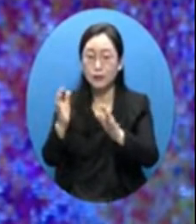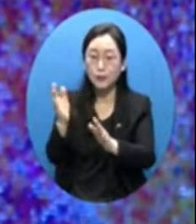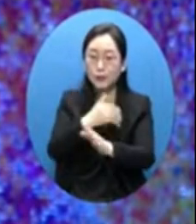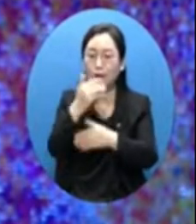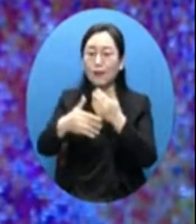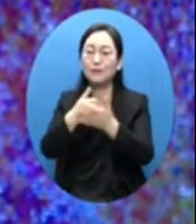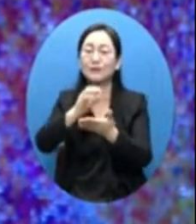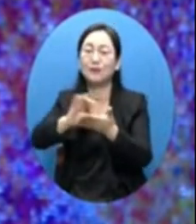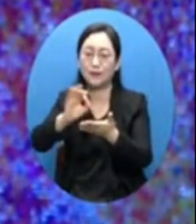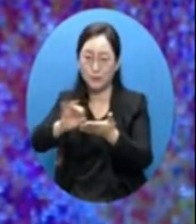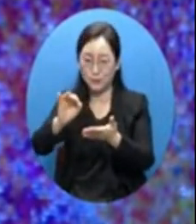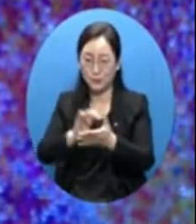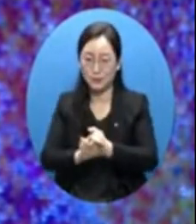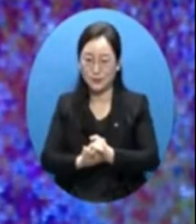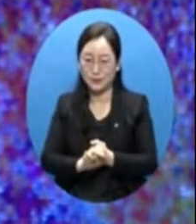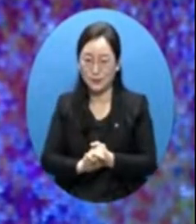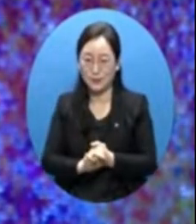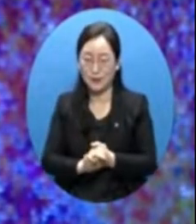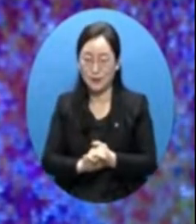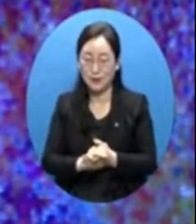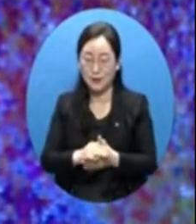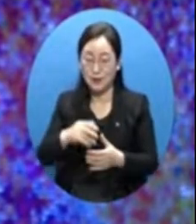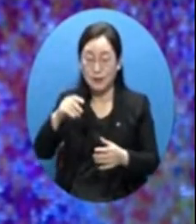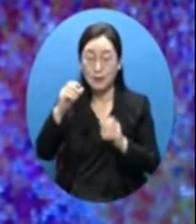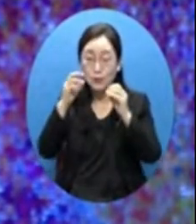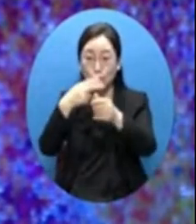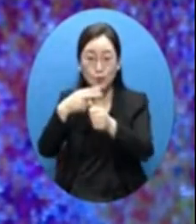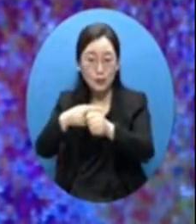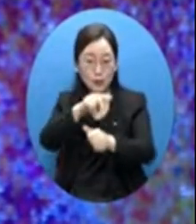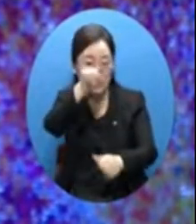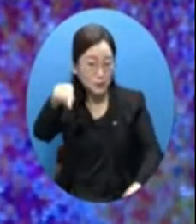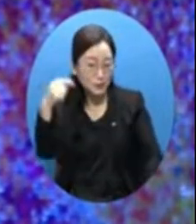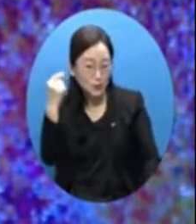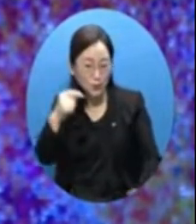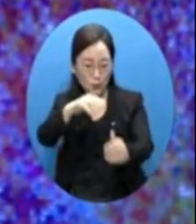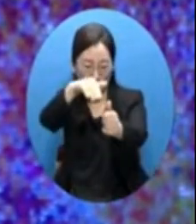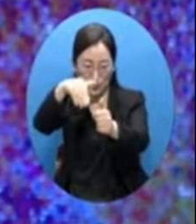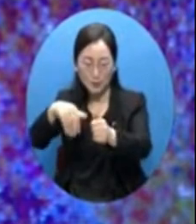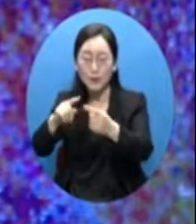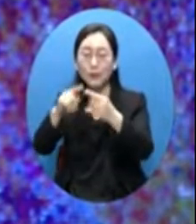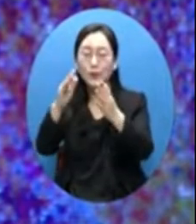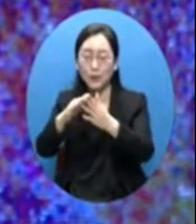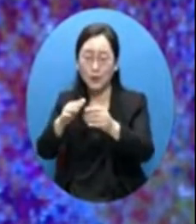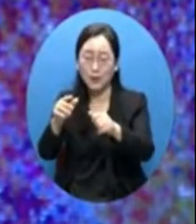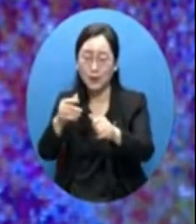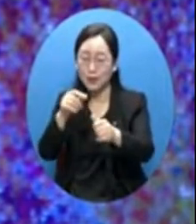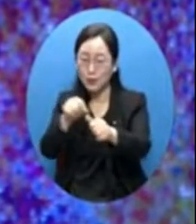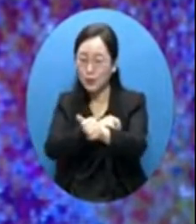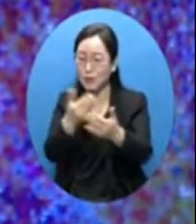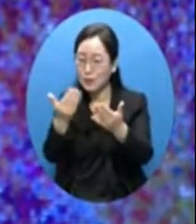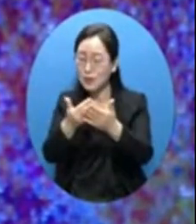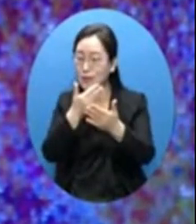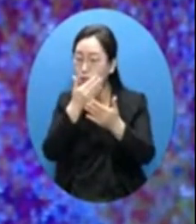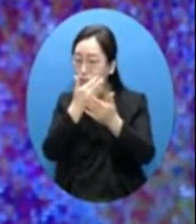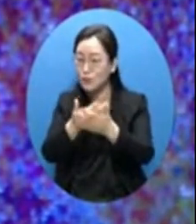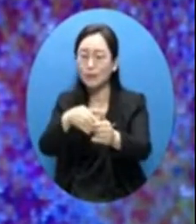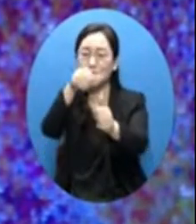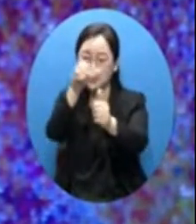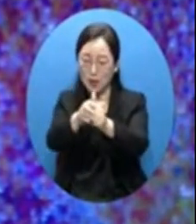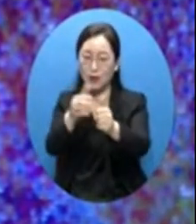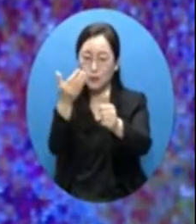쓰시기 시작했습니다. 수할련 선교사님이 그 소식을 듣고 그를 교회 중직으로 세우고 또 그에게 교회를